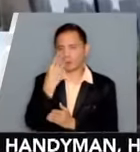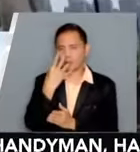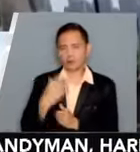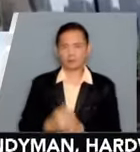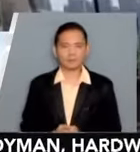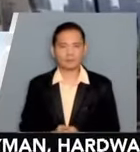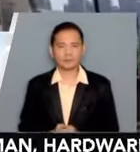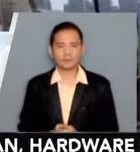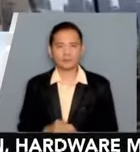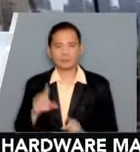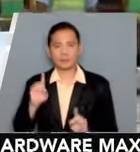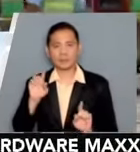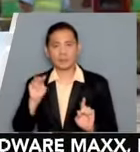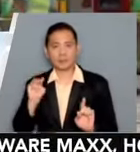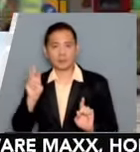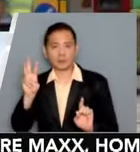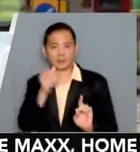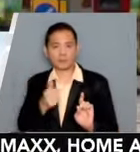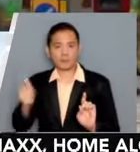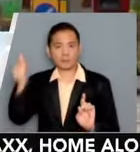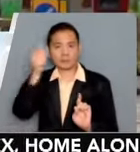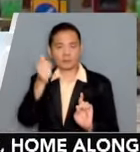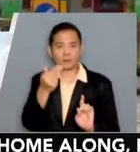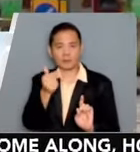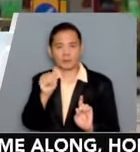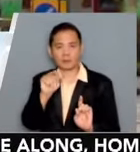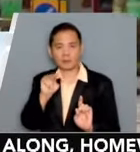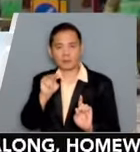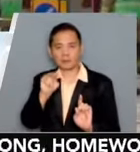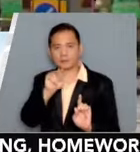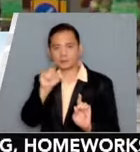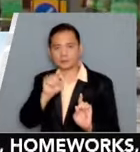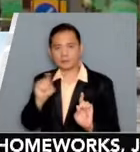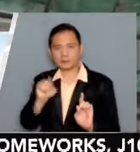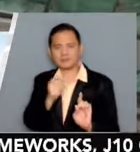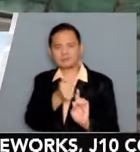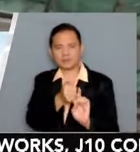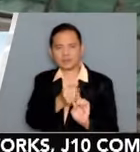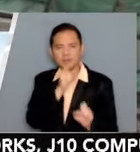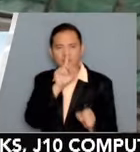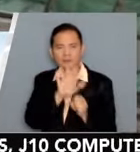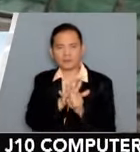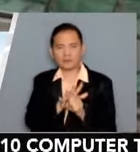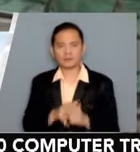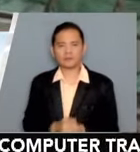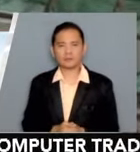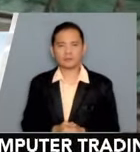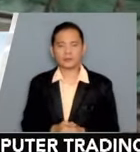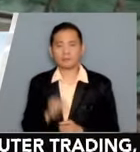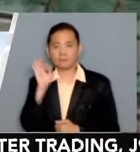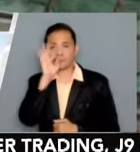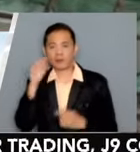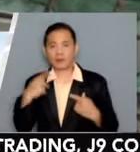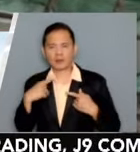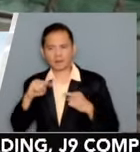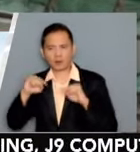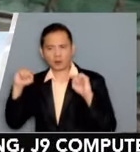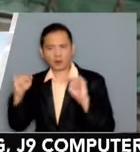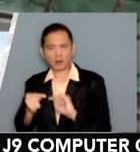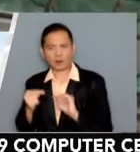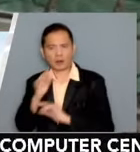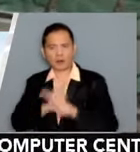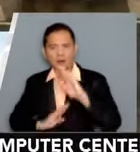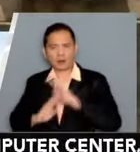Workers Officer in Charge Hans Kakdak. Nagtamo raw ng sugat sa kamay ang isa sa mga Pinoy matapos basagin ang isang bintana